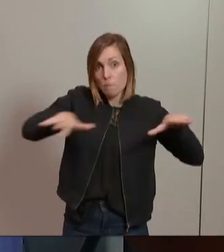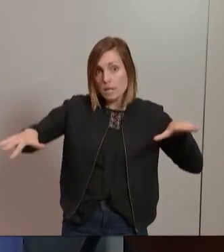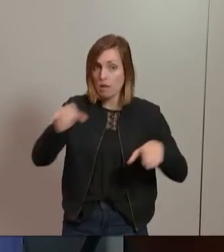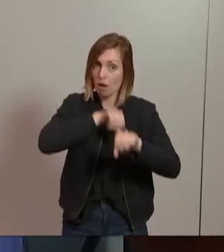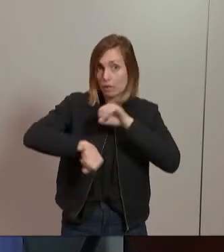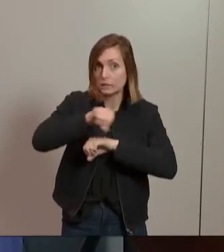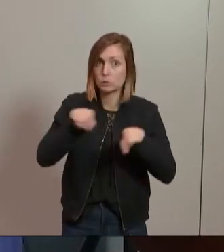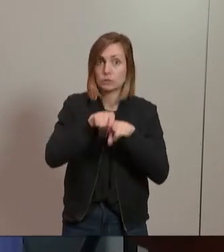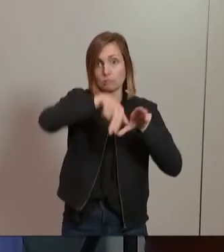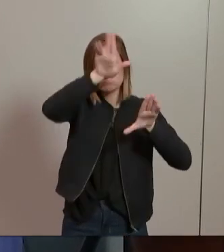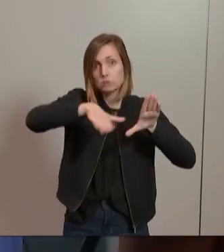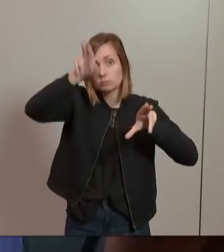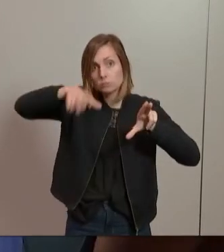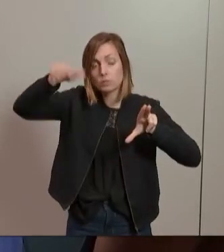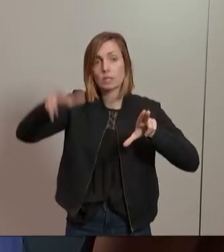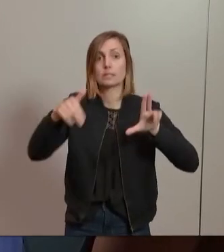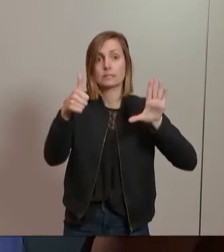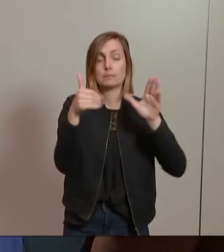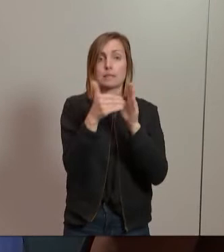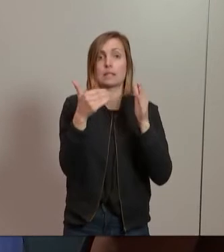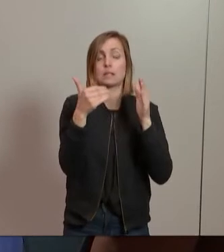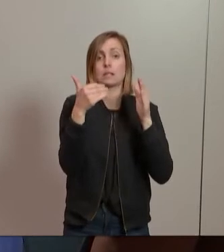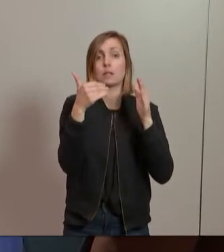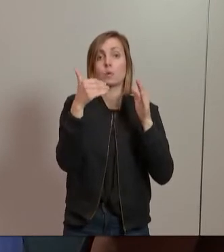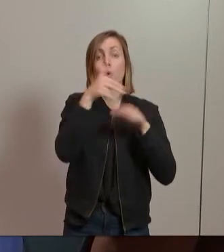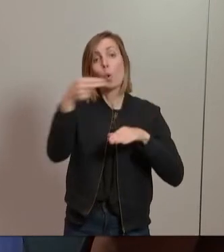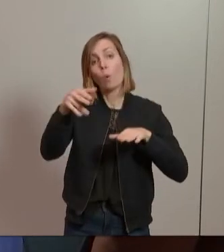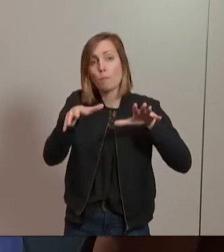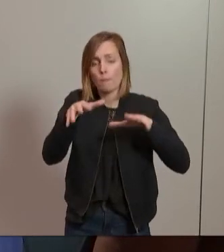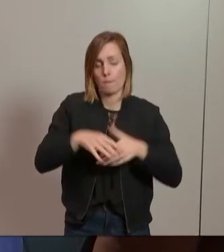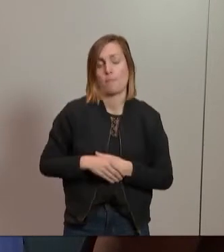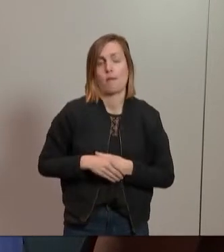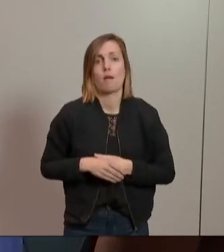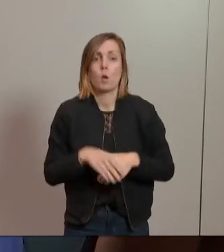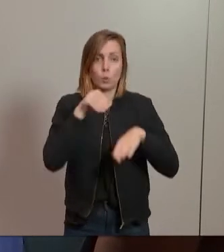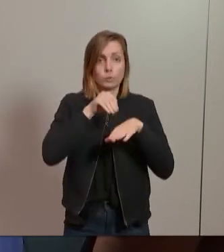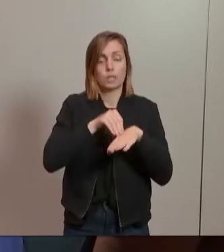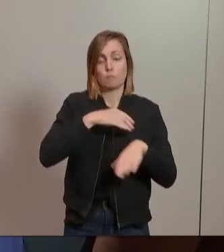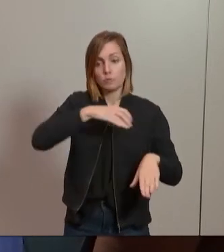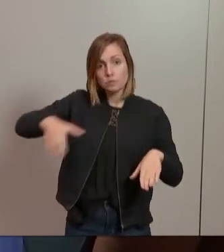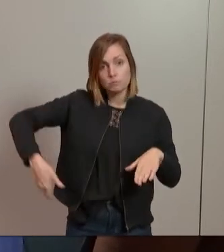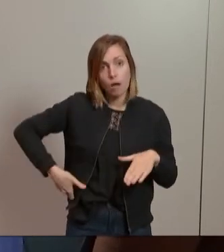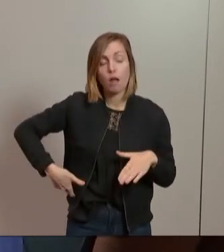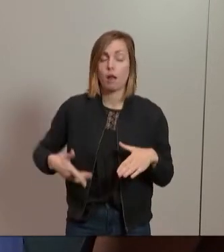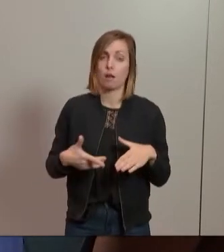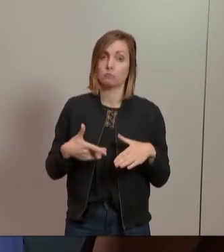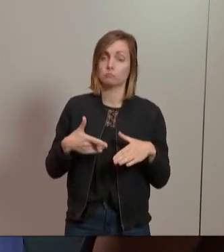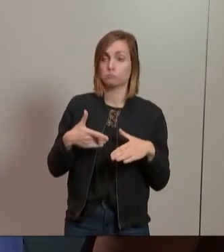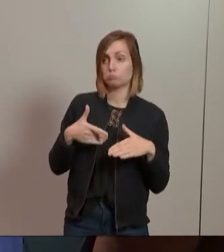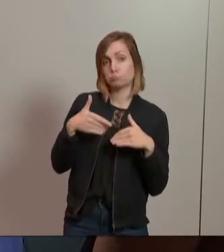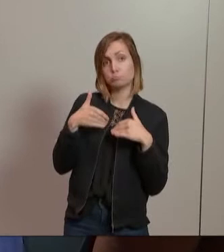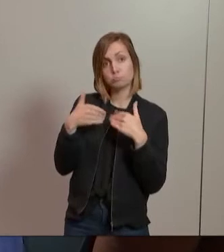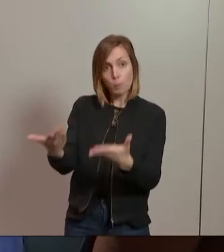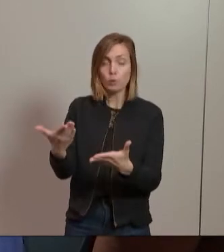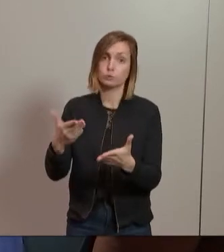enfin peinture pour 6 775 euros. Le conseil municipal est donc invité à approuver